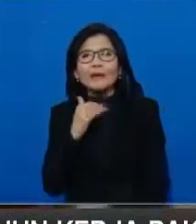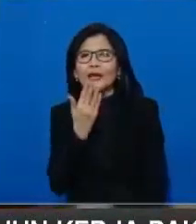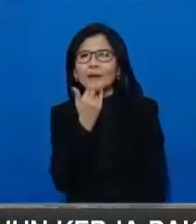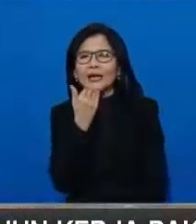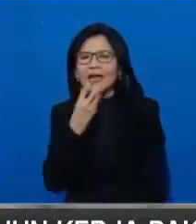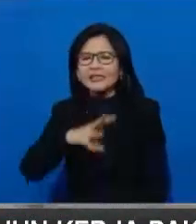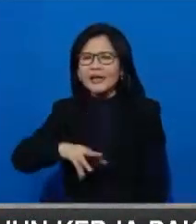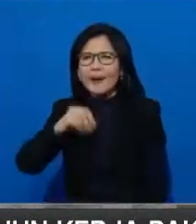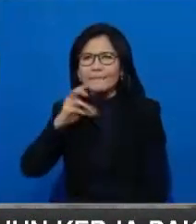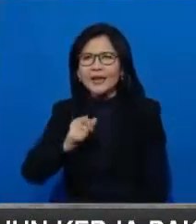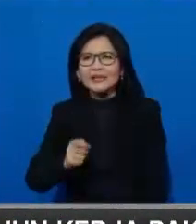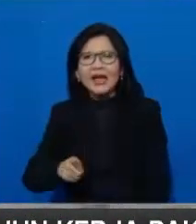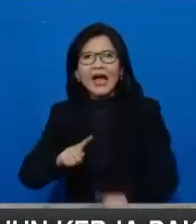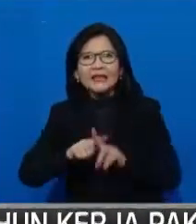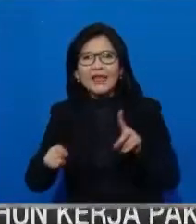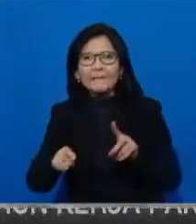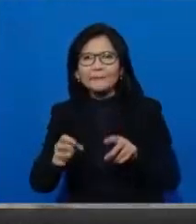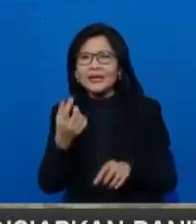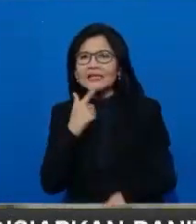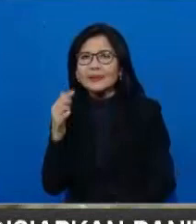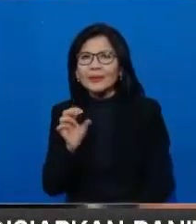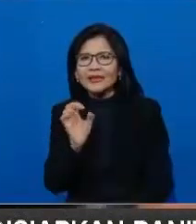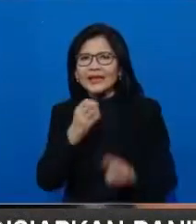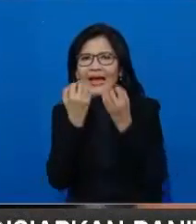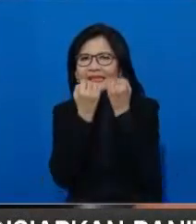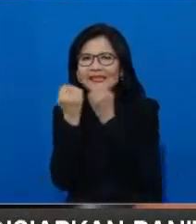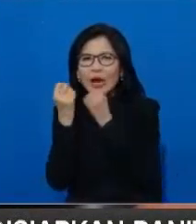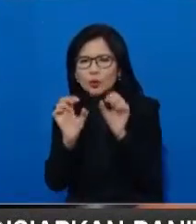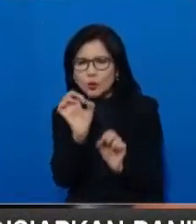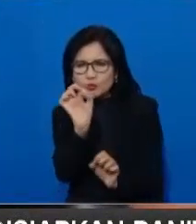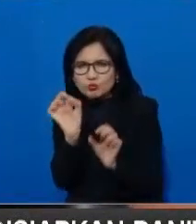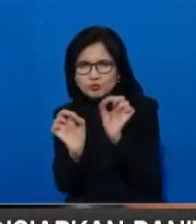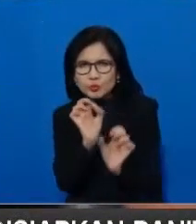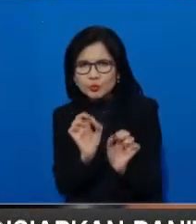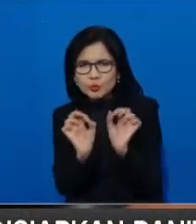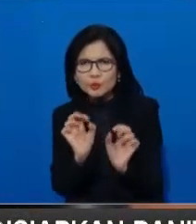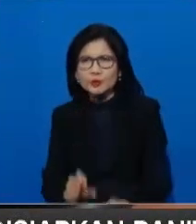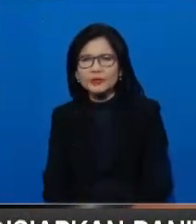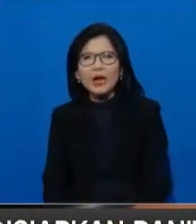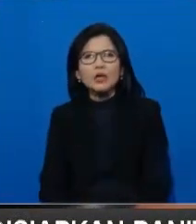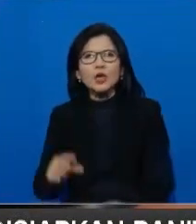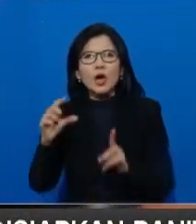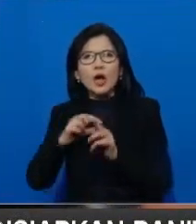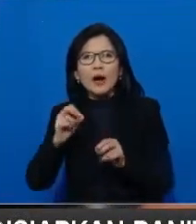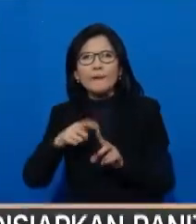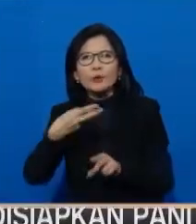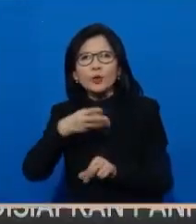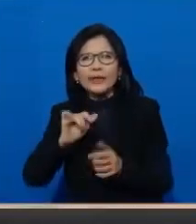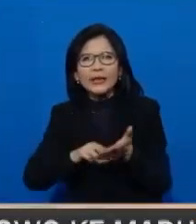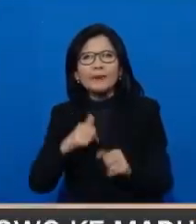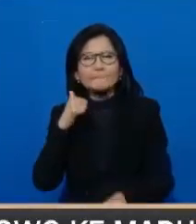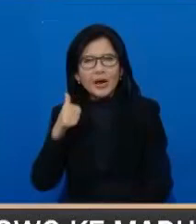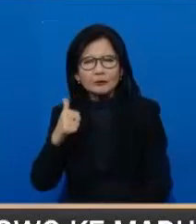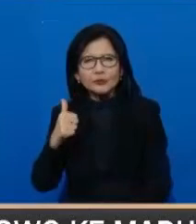padi namun bertekstur seperti jagung. Tak hanya itu, bulgur juga memiliki kandungan protein yang cukup tinggi serta